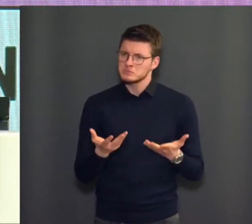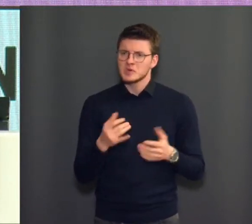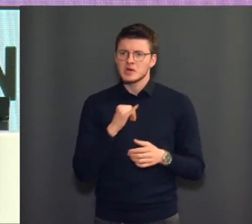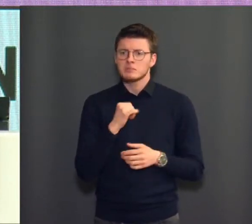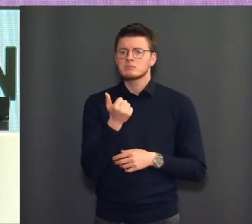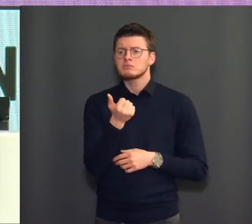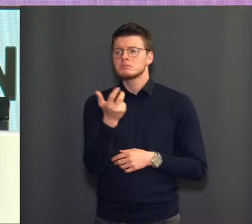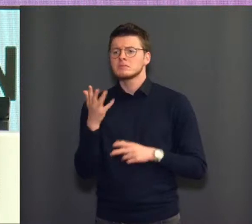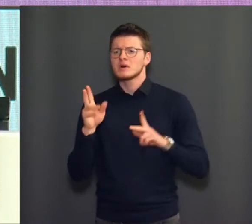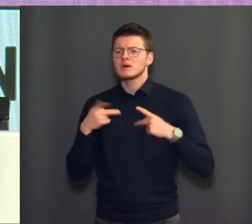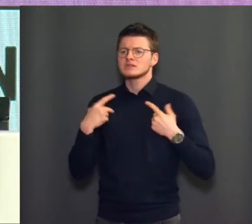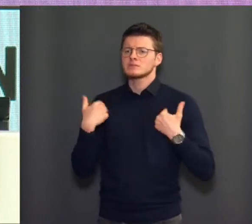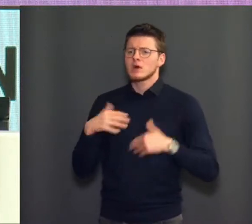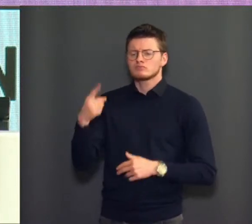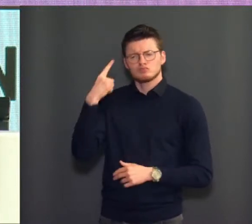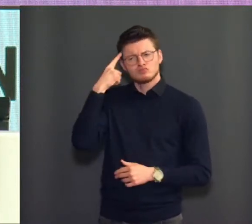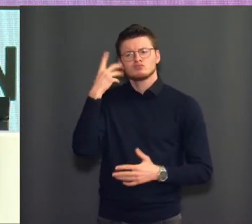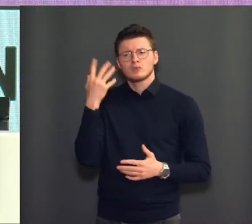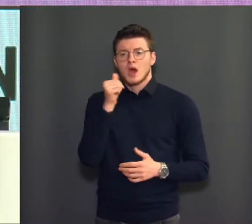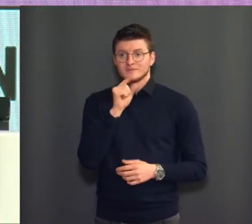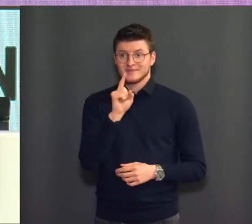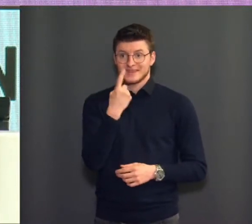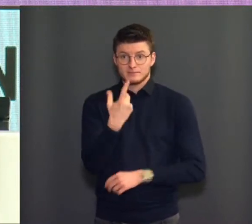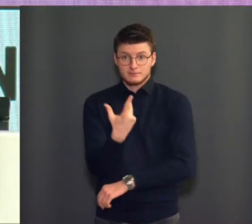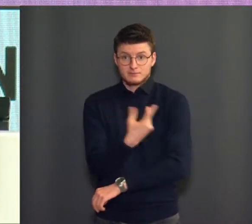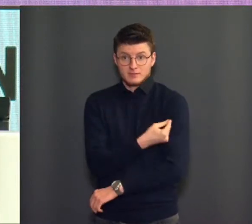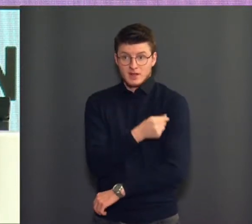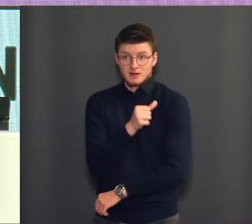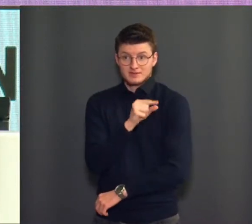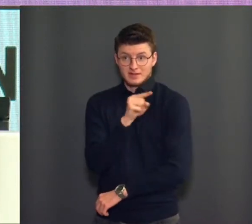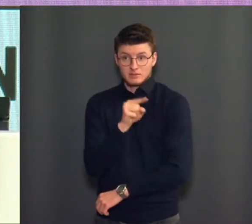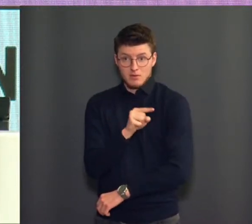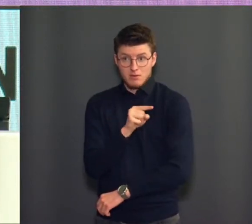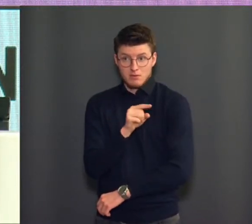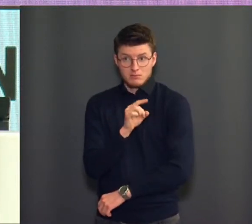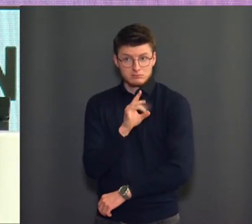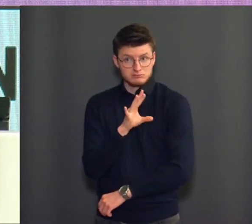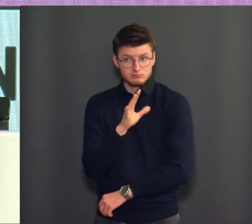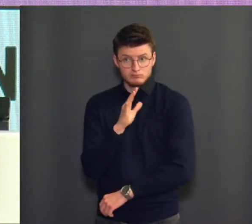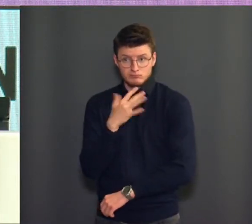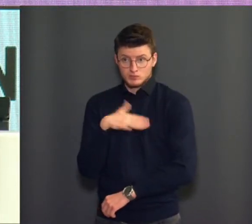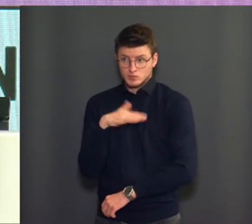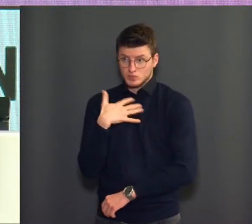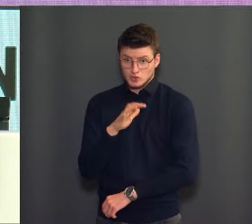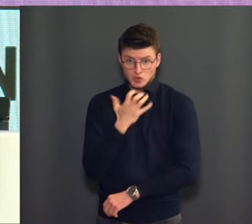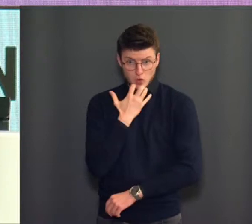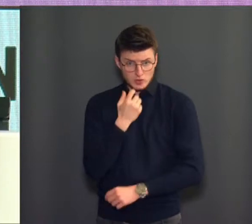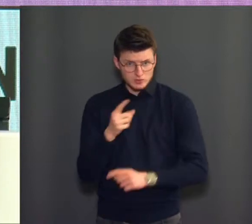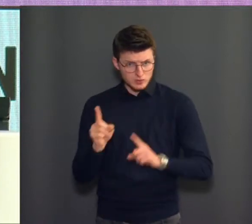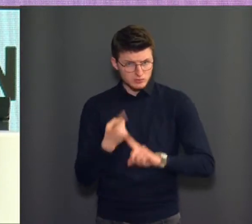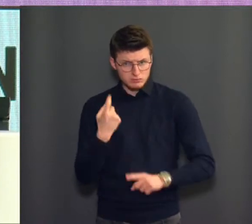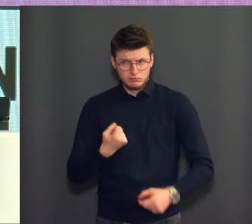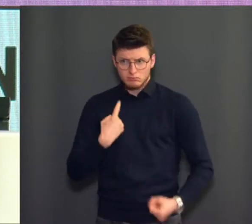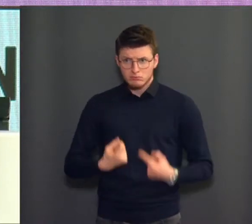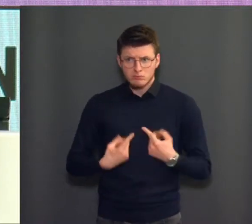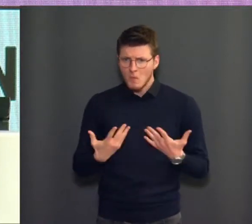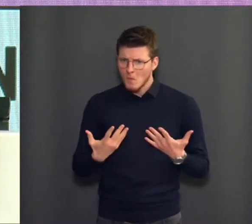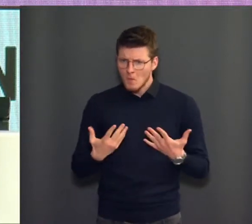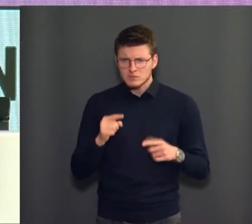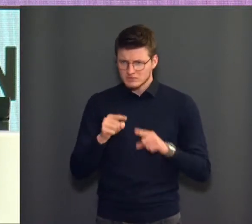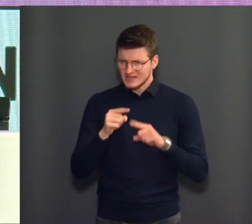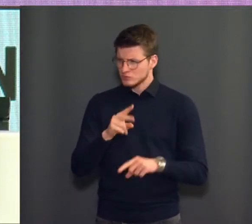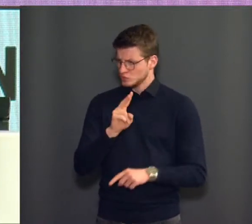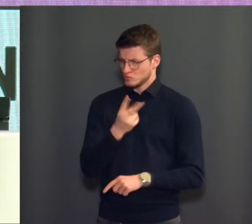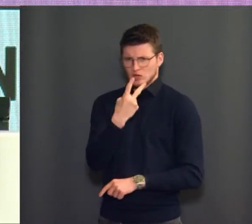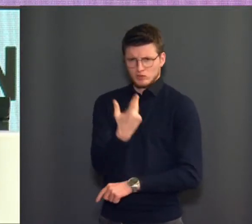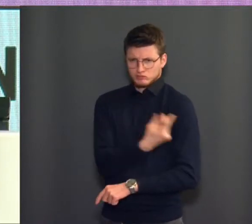de eerste dosis geen ernstige nevenwerkingen geeft, dat je dat dan ook niet hoeft te verwachten bij de tweede dosis. Maar dat is iets dat we nog zullen